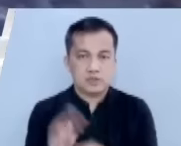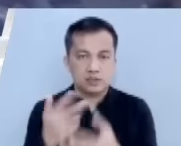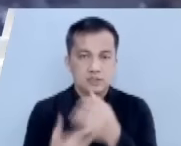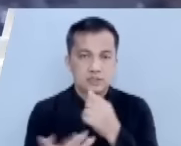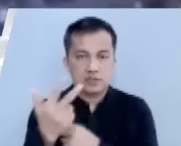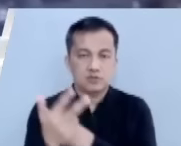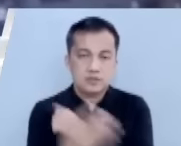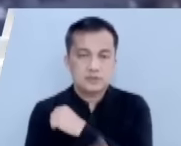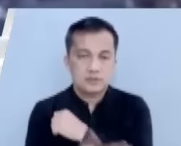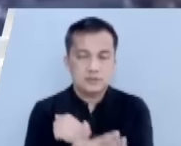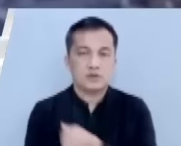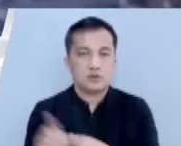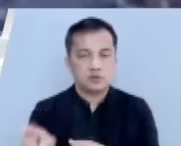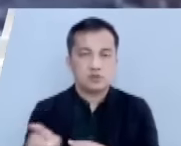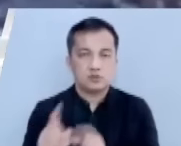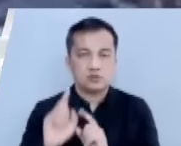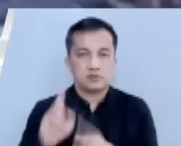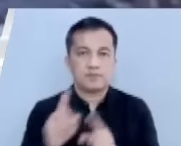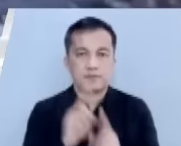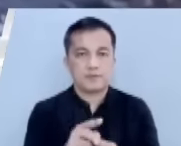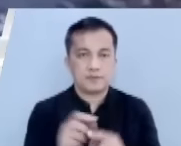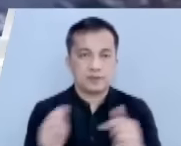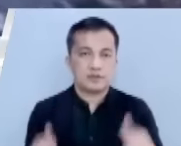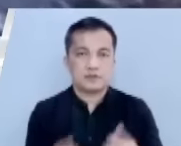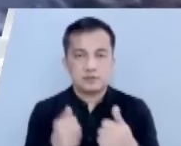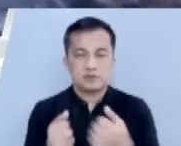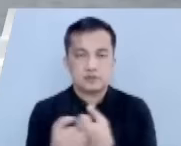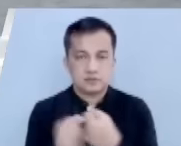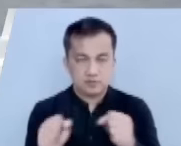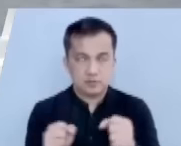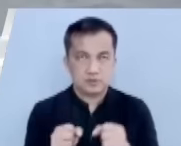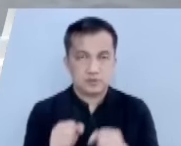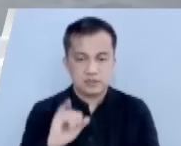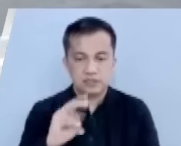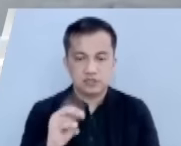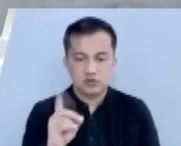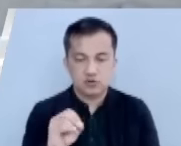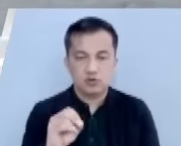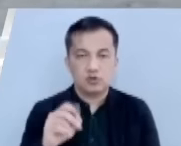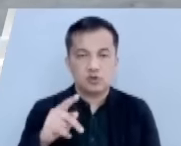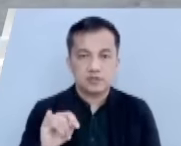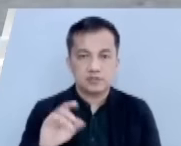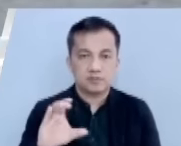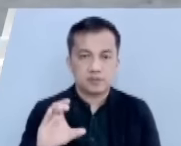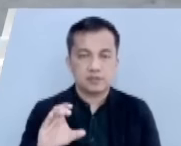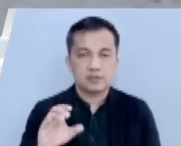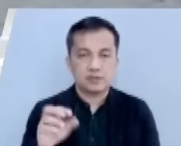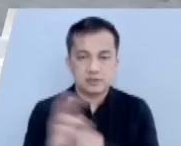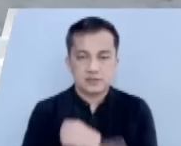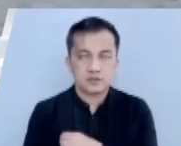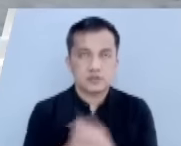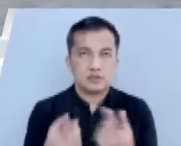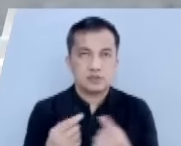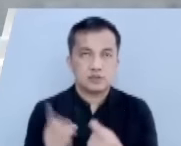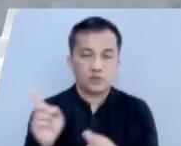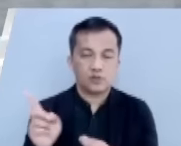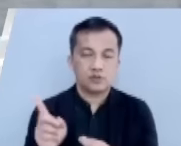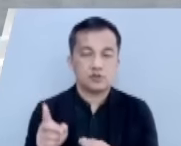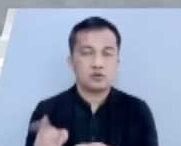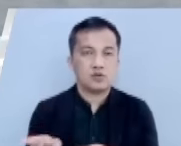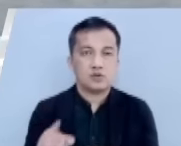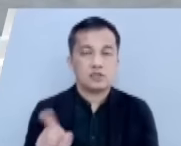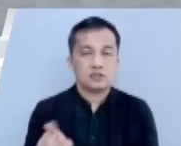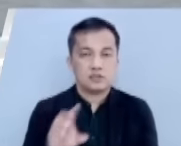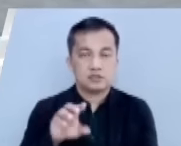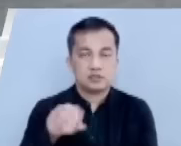para tugunan ang mga hamon sa seguridad sa Indo-Pacific region. Ginagawa ang MMCA sa loob ng Exclusive Economic Zone